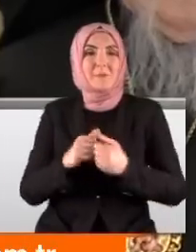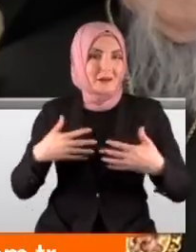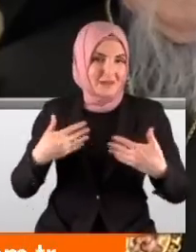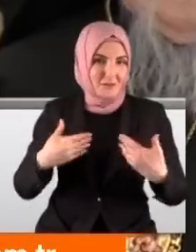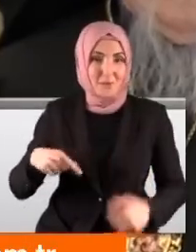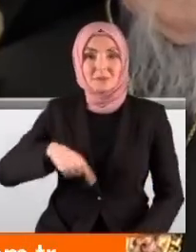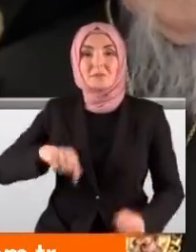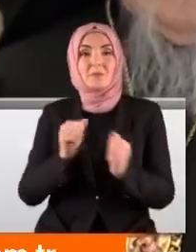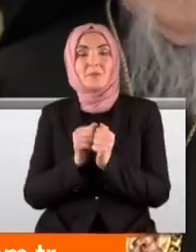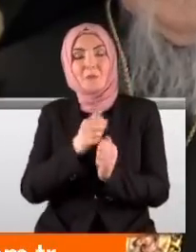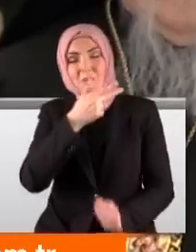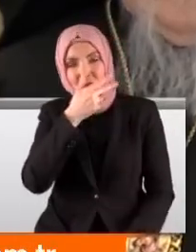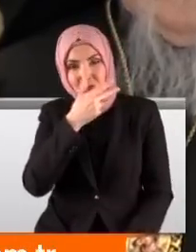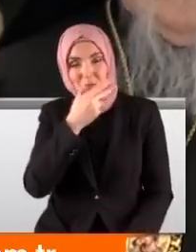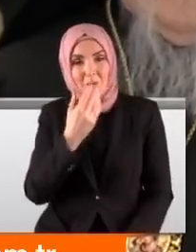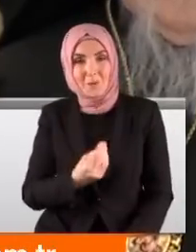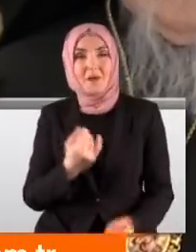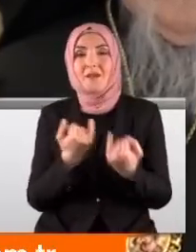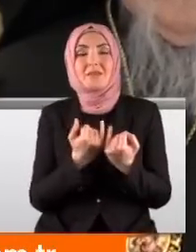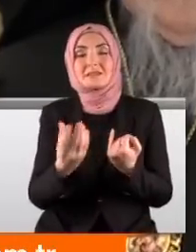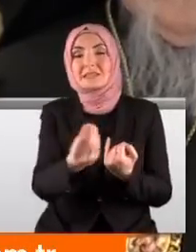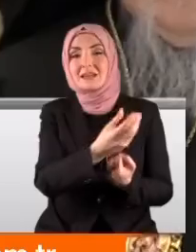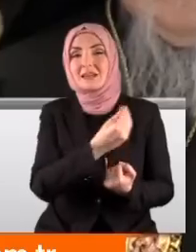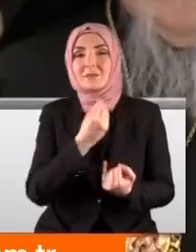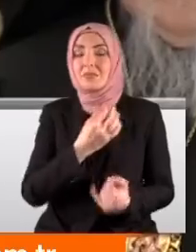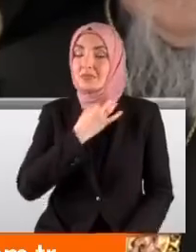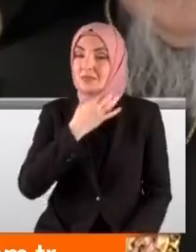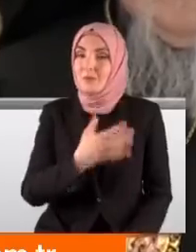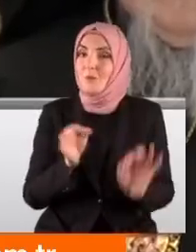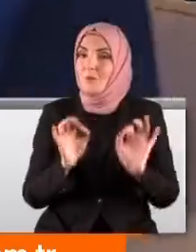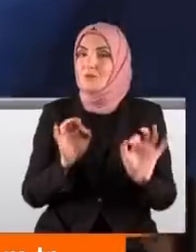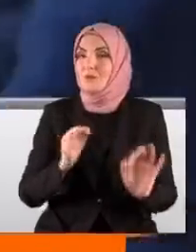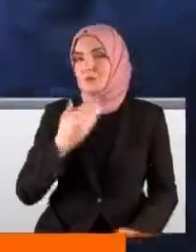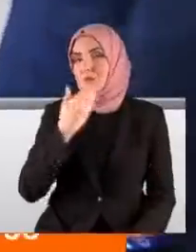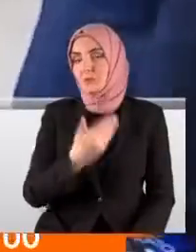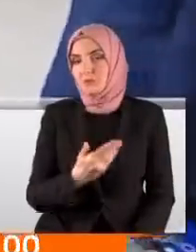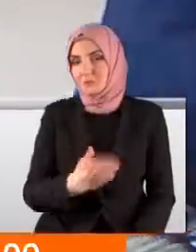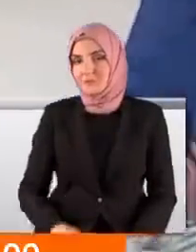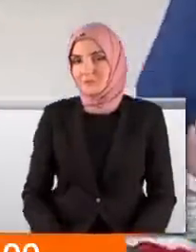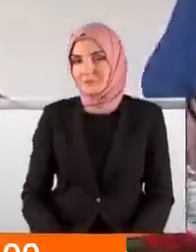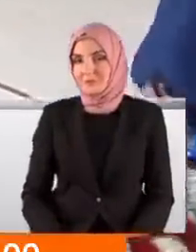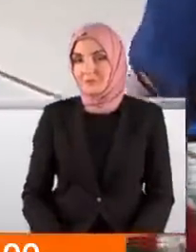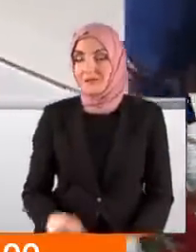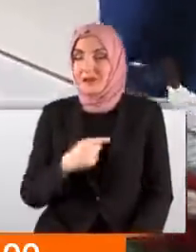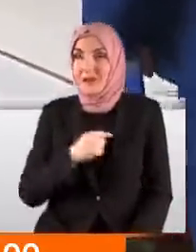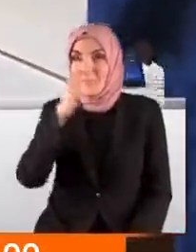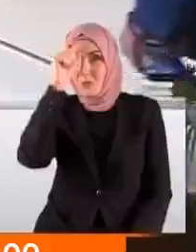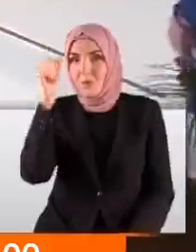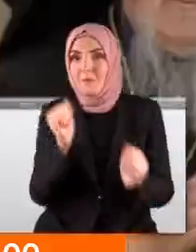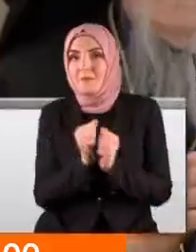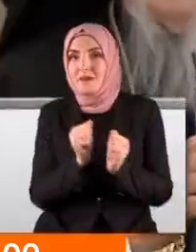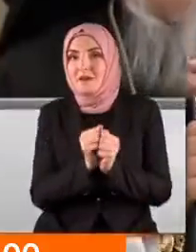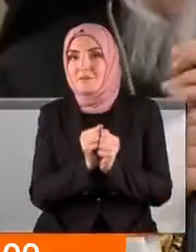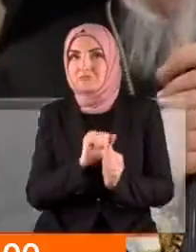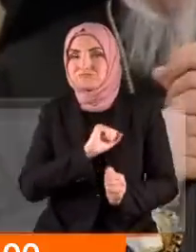tüm kardeşlerime şükranlarımı özellikle ifade ediyorum. Kalbi Türkiye ile atan herkese teşekkür